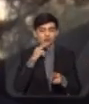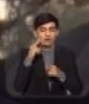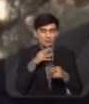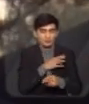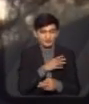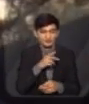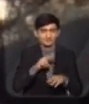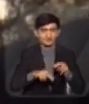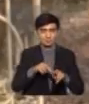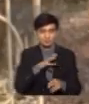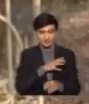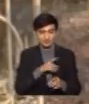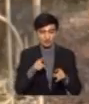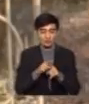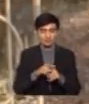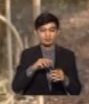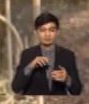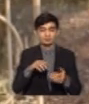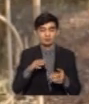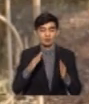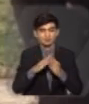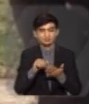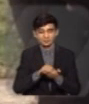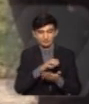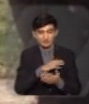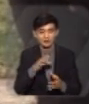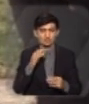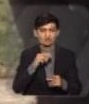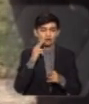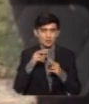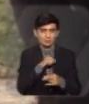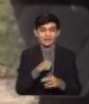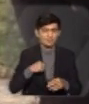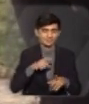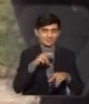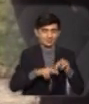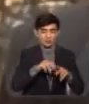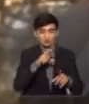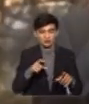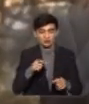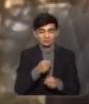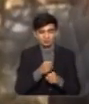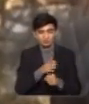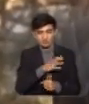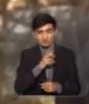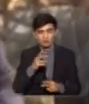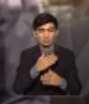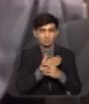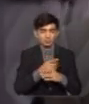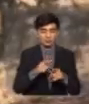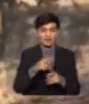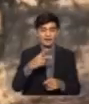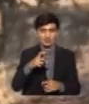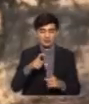недовольных строительством и восстановлением поврежденных домов, пришло время для жалоб самих строителей. Сегодня у акимата Арыса собрались 20 человек